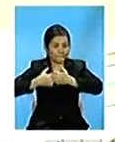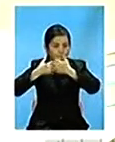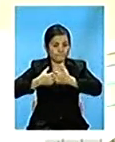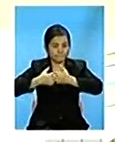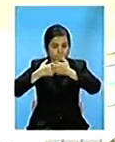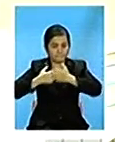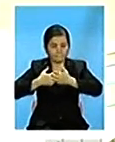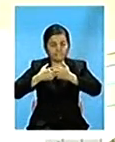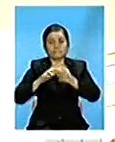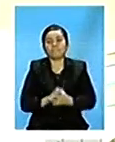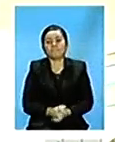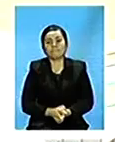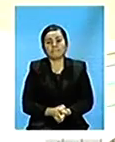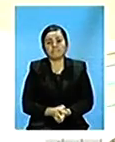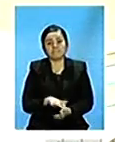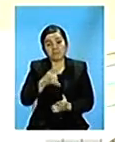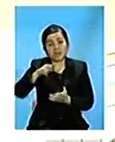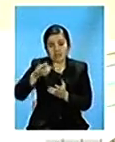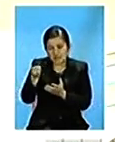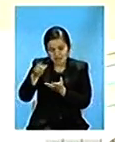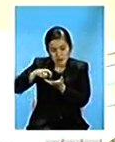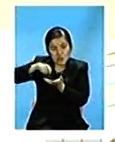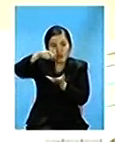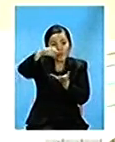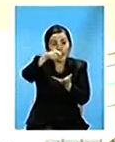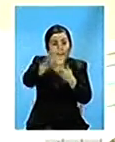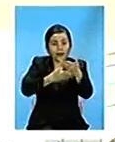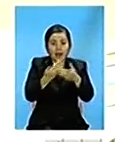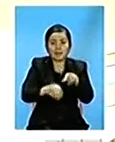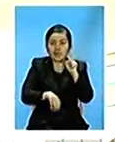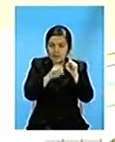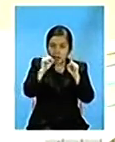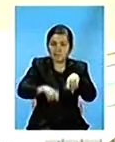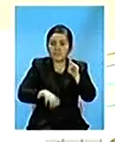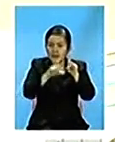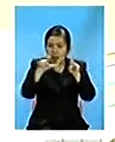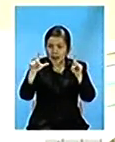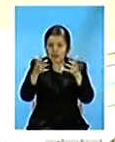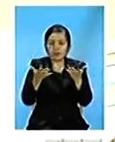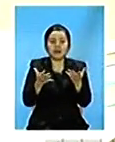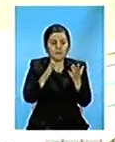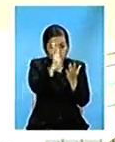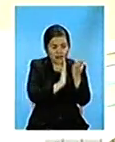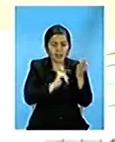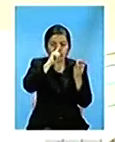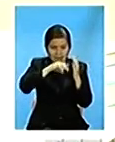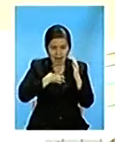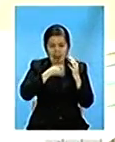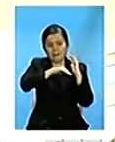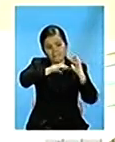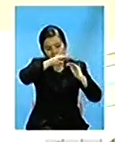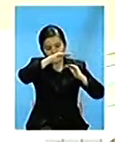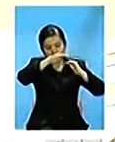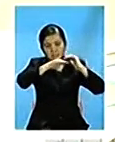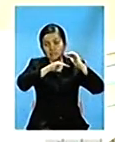นั้นอาจจะหิ้วไปราคาเป็นแสนเป็นล้านนั้นประเทศไทยเราถ้าจะพัฒนาประเทศให้ไป